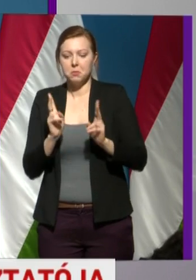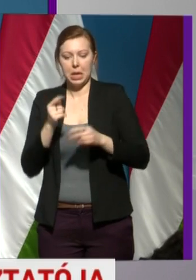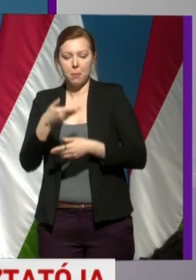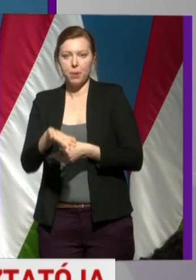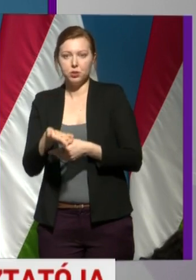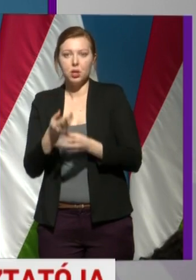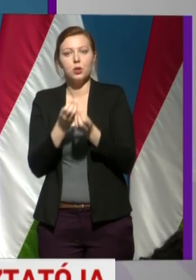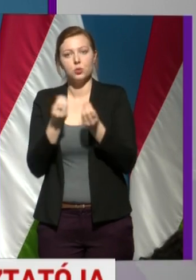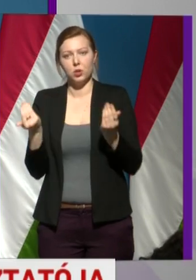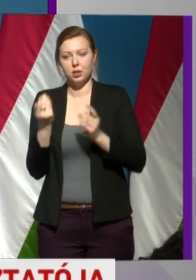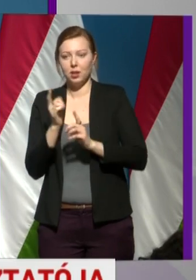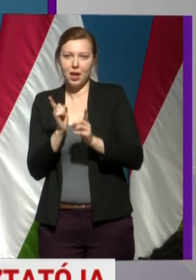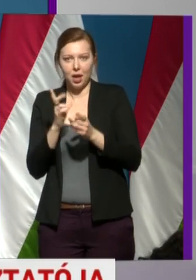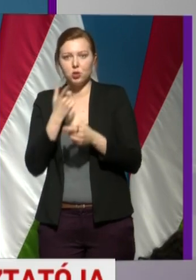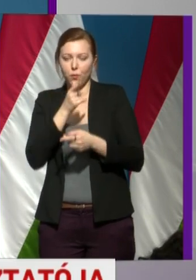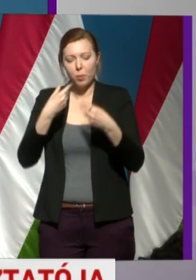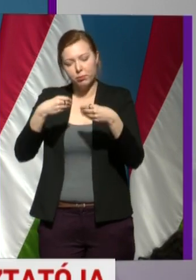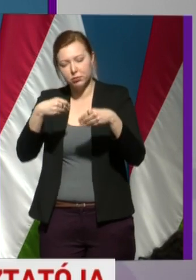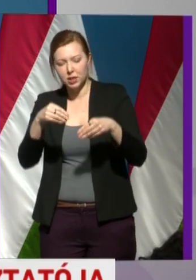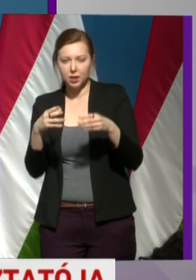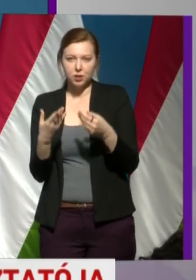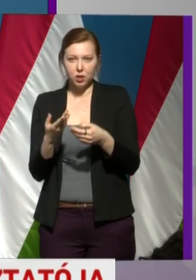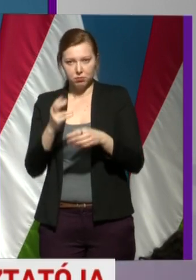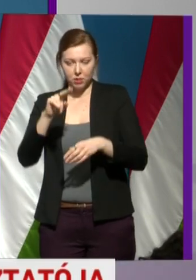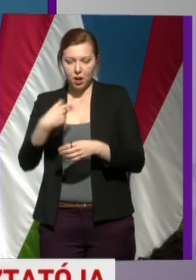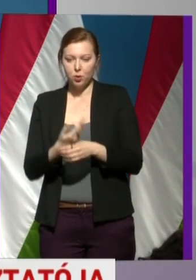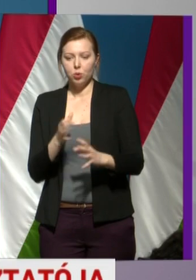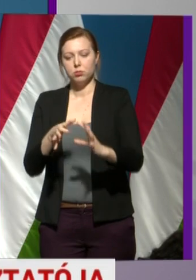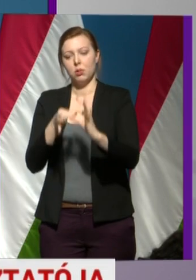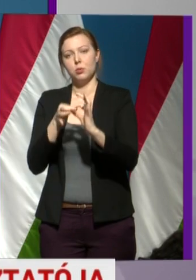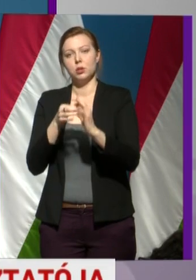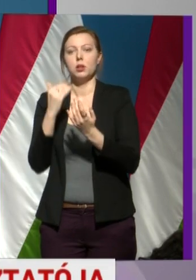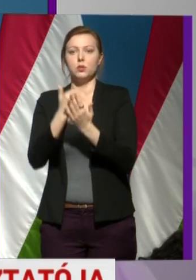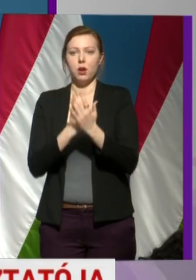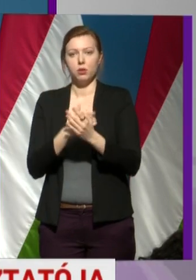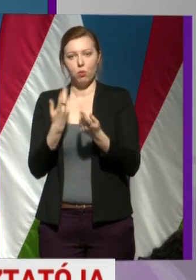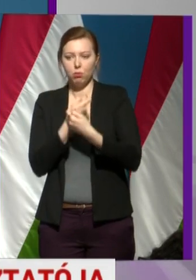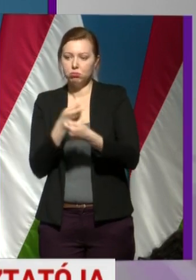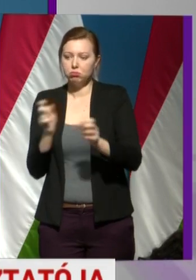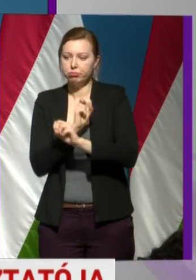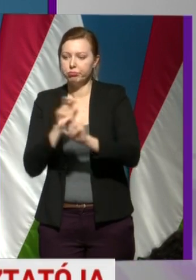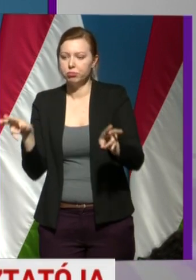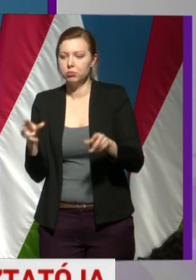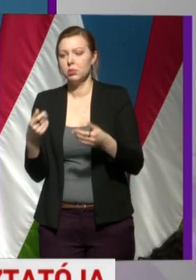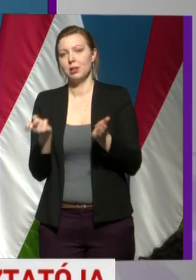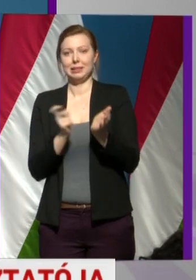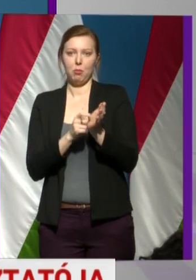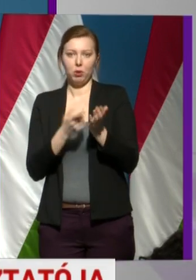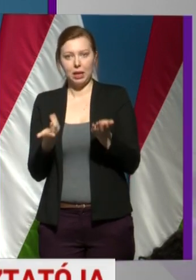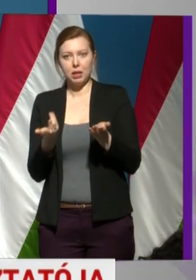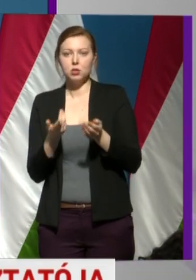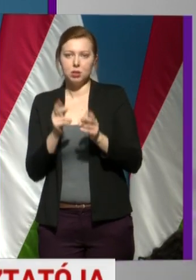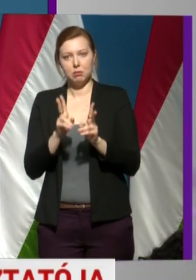és a módszertan ajánlásra ki fog térni, hogy egyébként a kapcsolattartás, a feladatoknak a kiadása, a számonkérés ezen